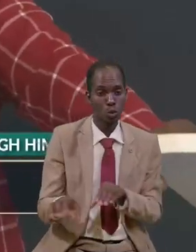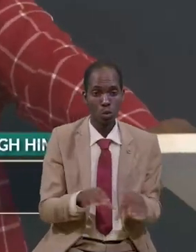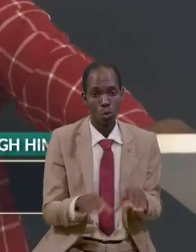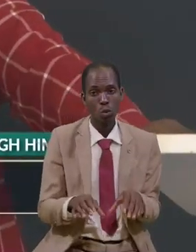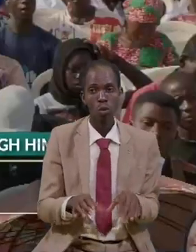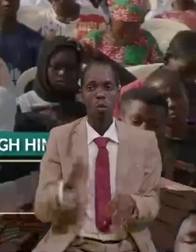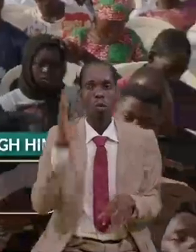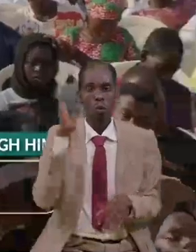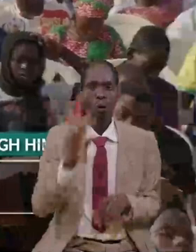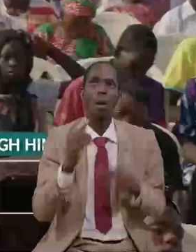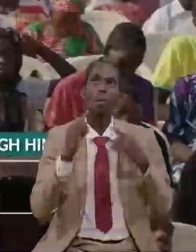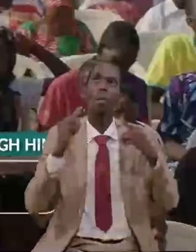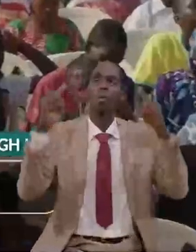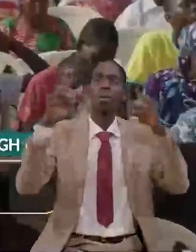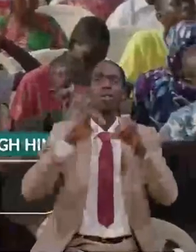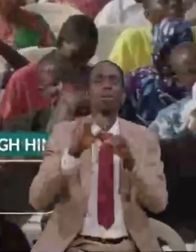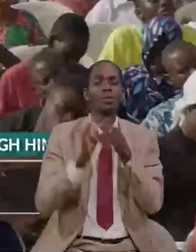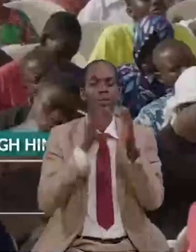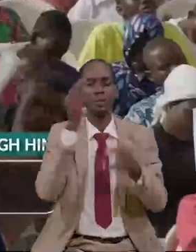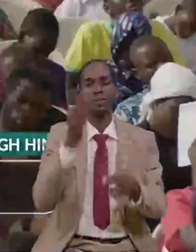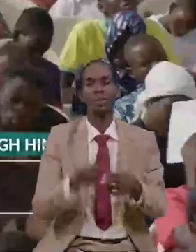va prospérer.